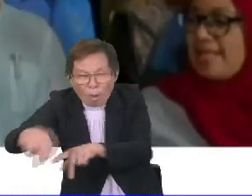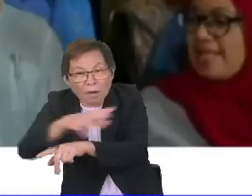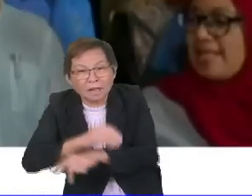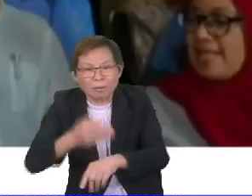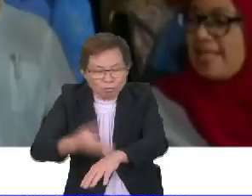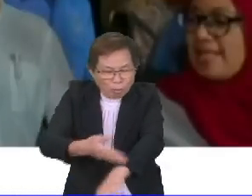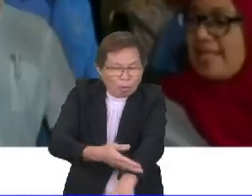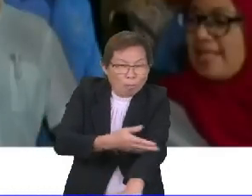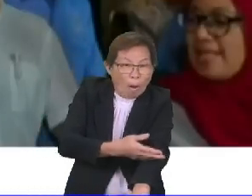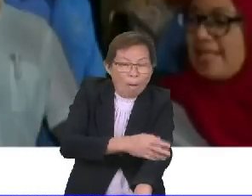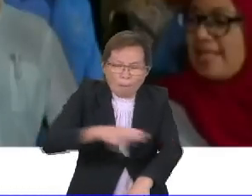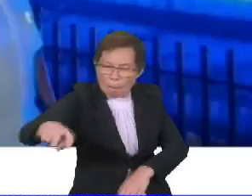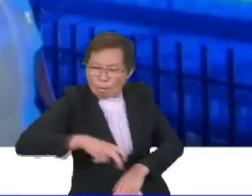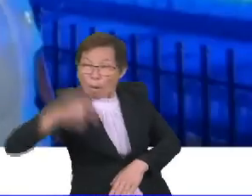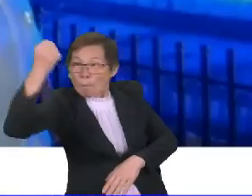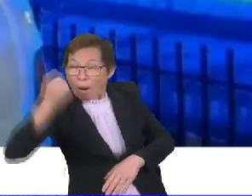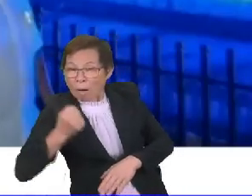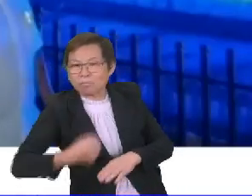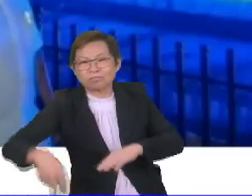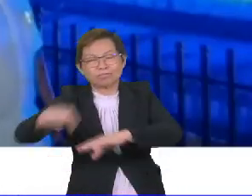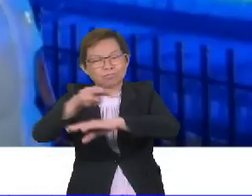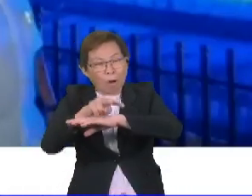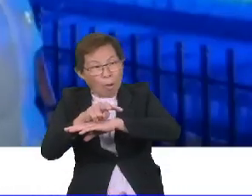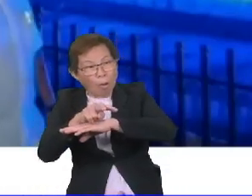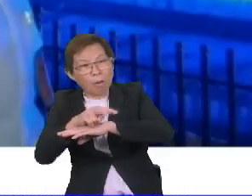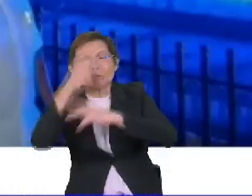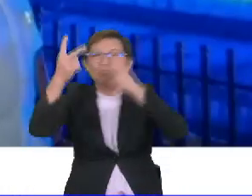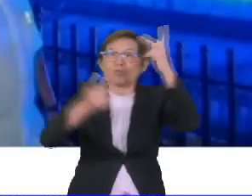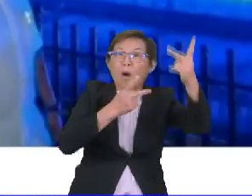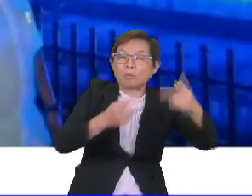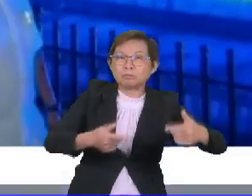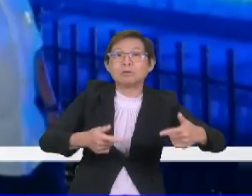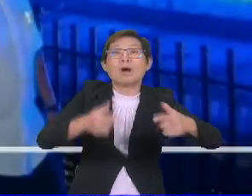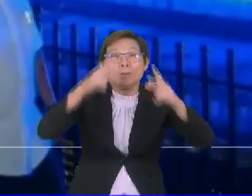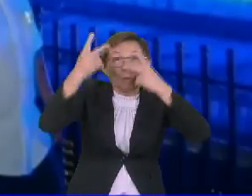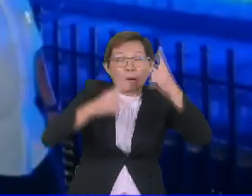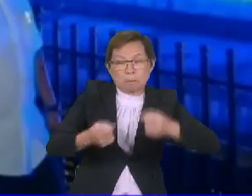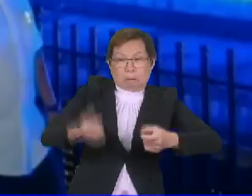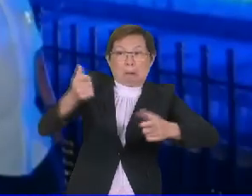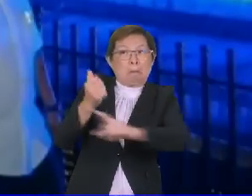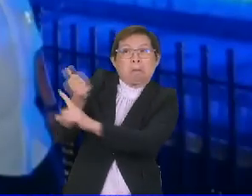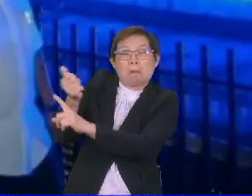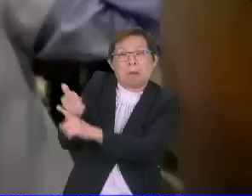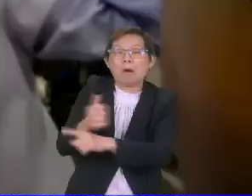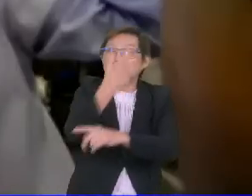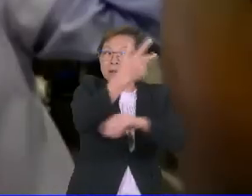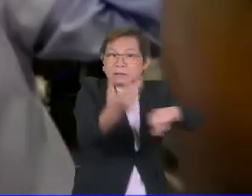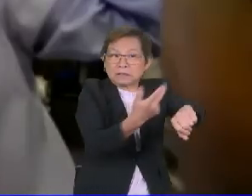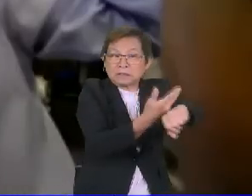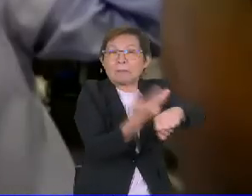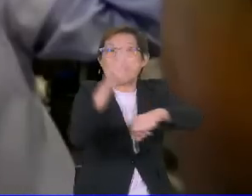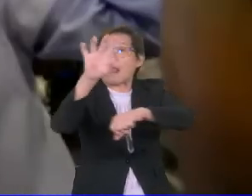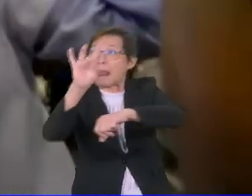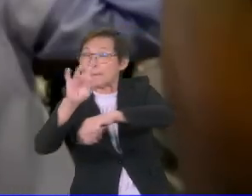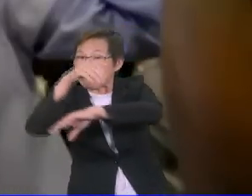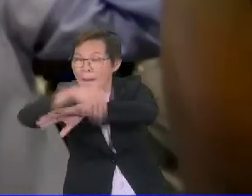umum di jaminan memantau karya tersebut menurut si lawatan spontan setiap bulan selama 3 jam bermula pukul 8 malam